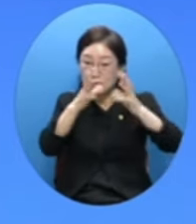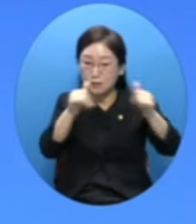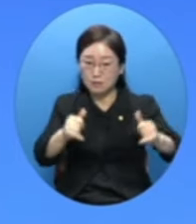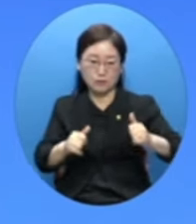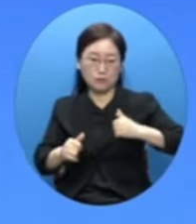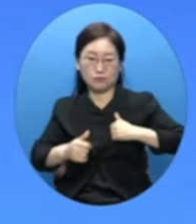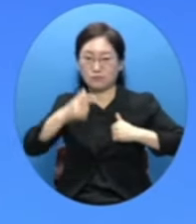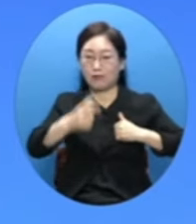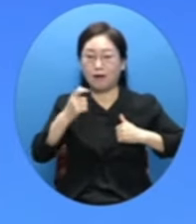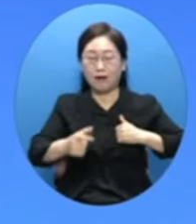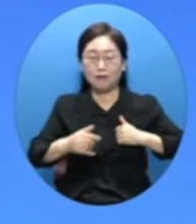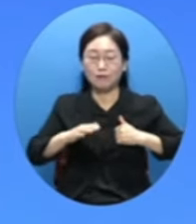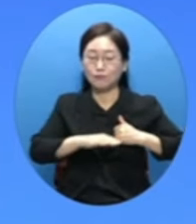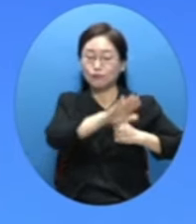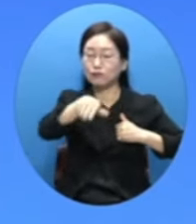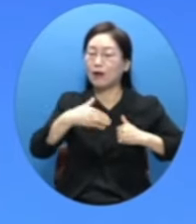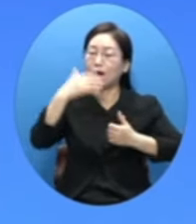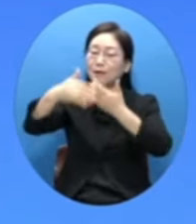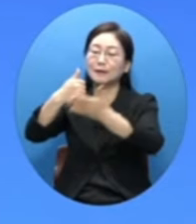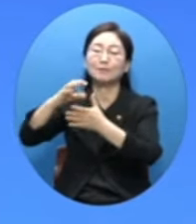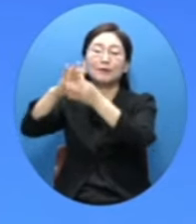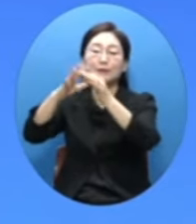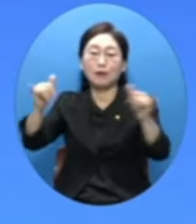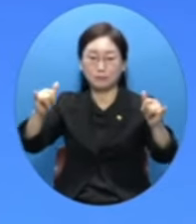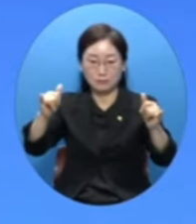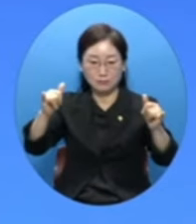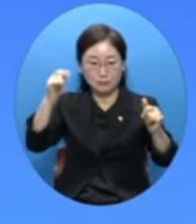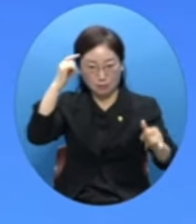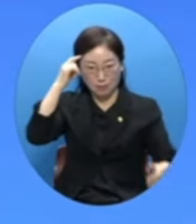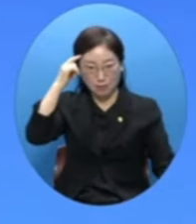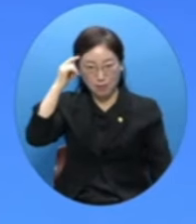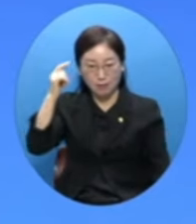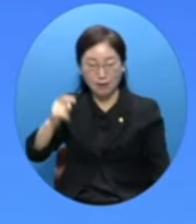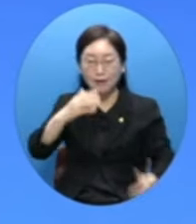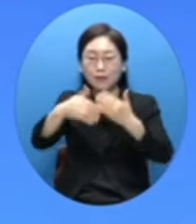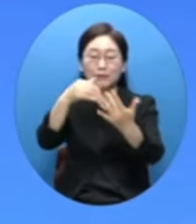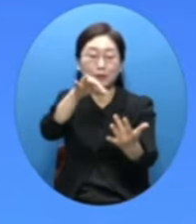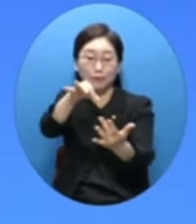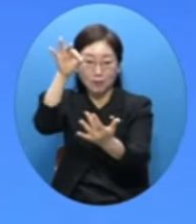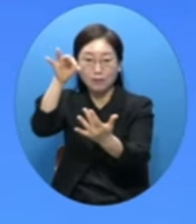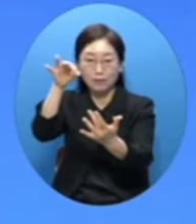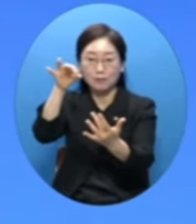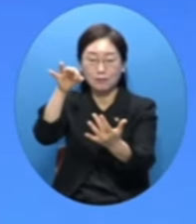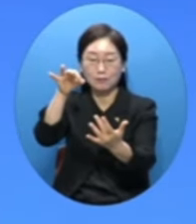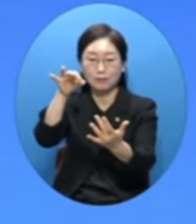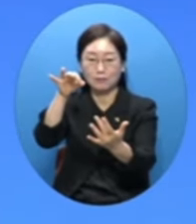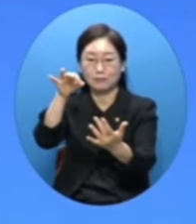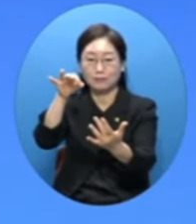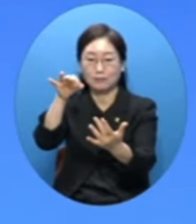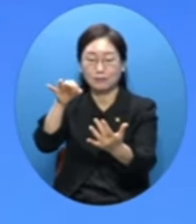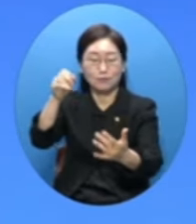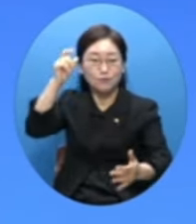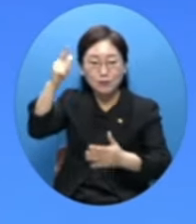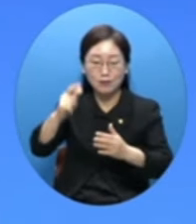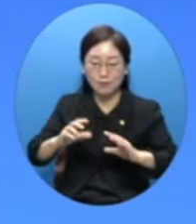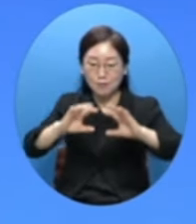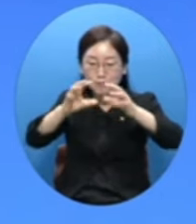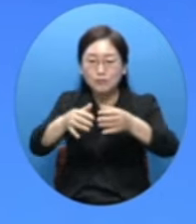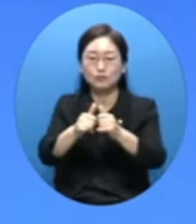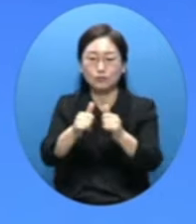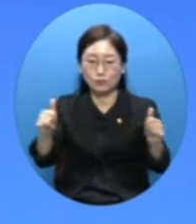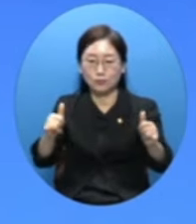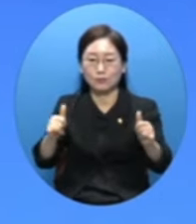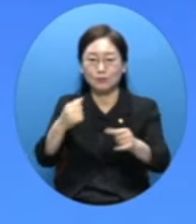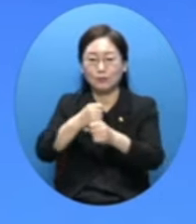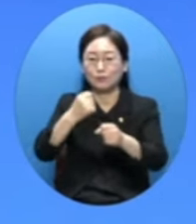우리는 하나님의 사람들이다 하나님 우리를 택해서 위대한 민족으로